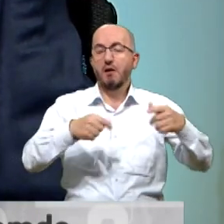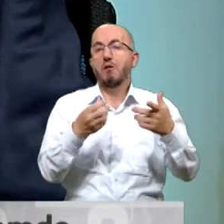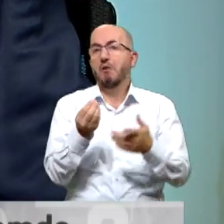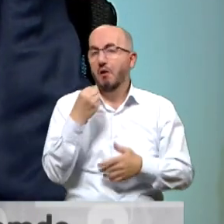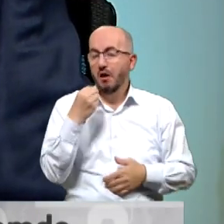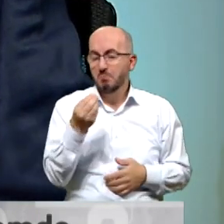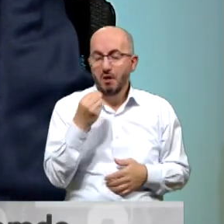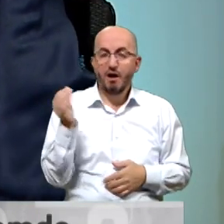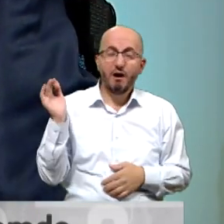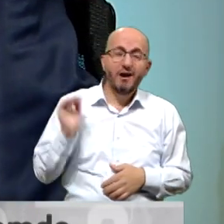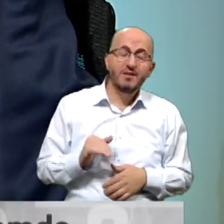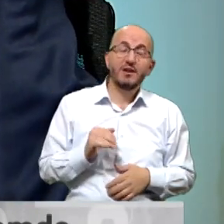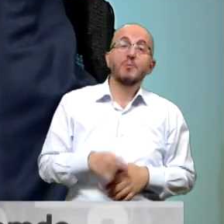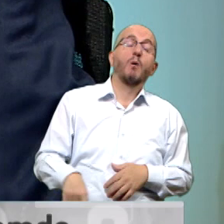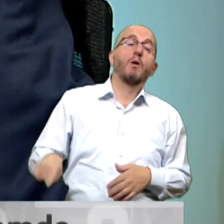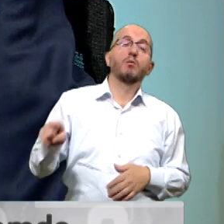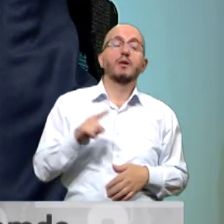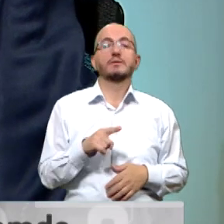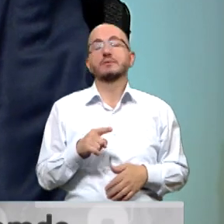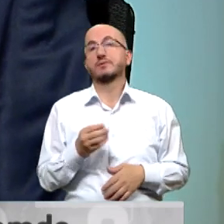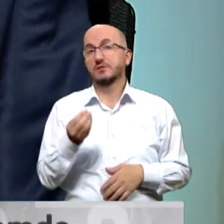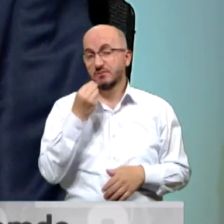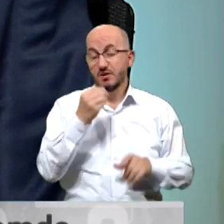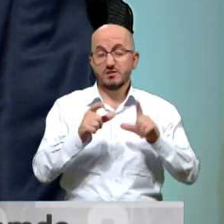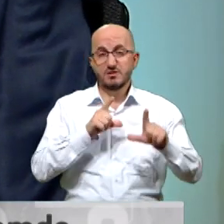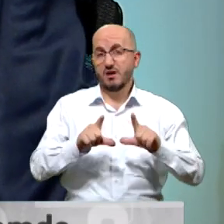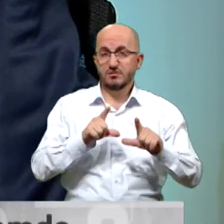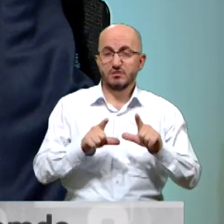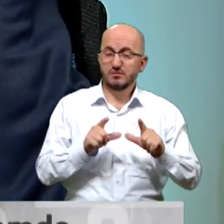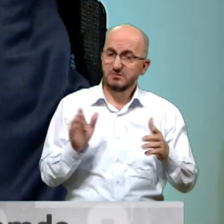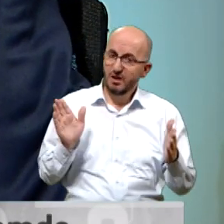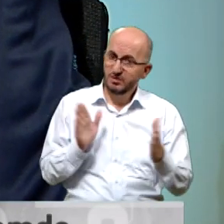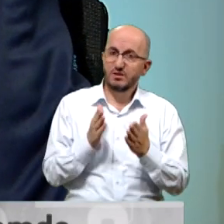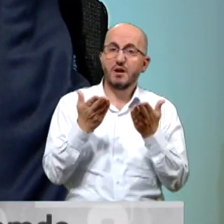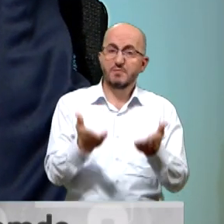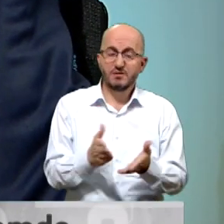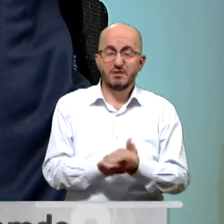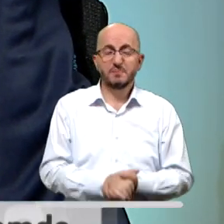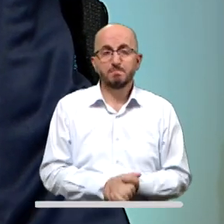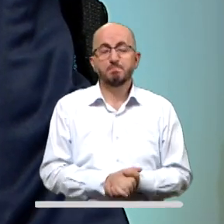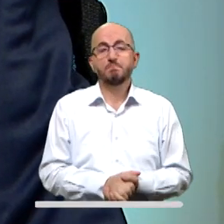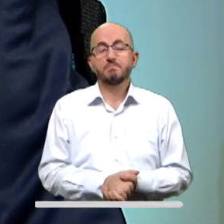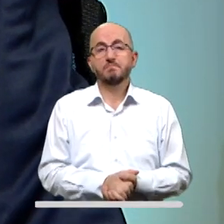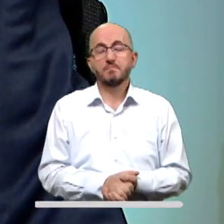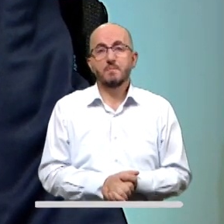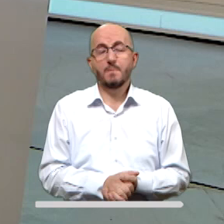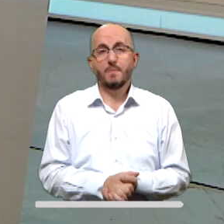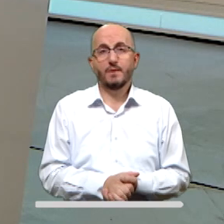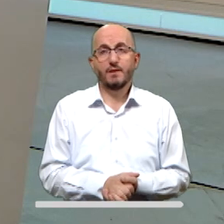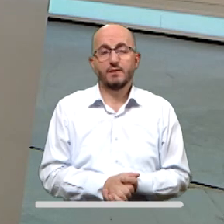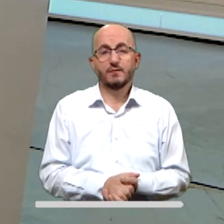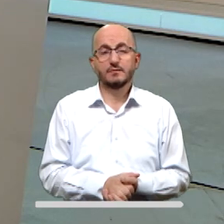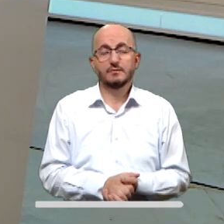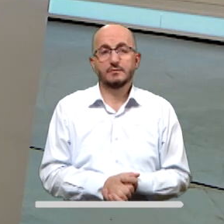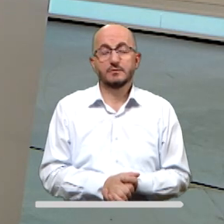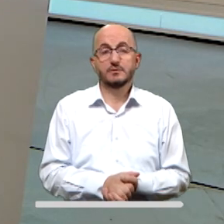yemek getirip onların yemek ihtiyaçlarını giderebilirler. Eyvallah. Bunda bir sakınca yok. Peki.